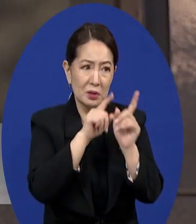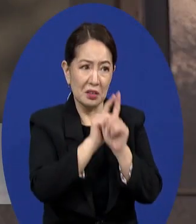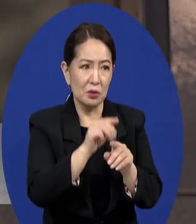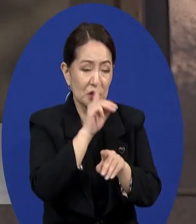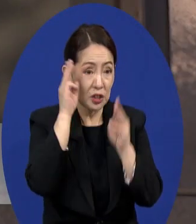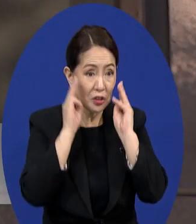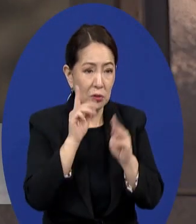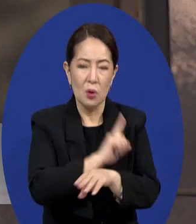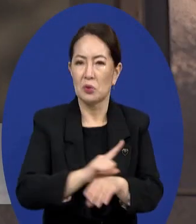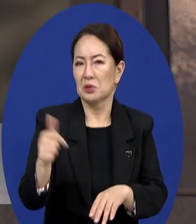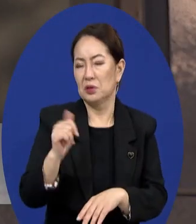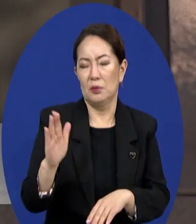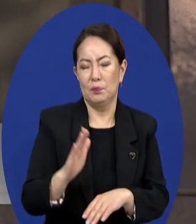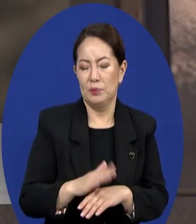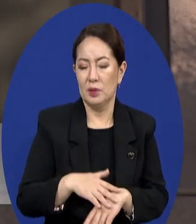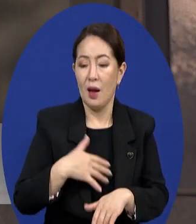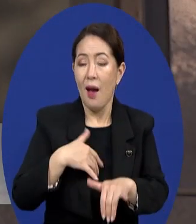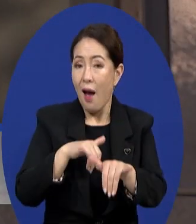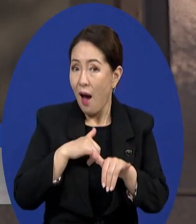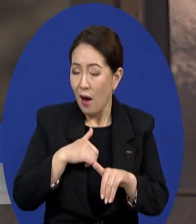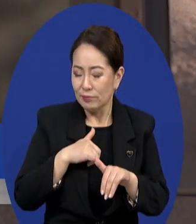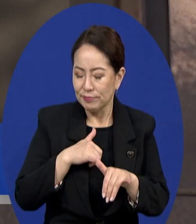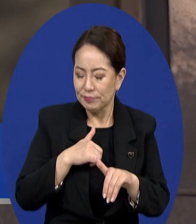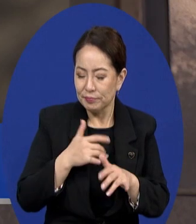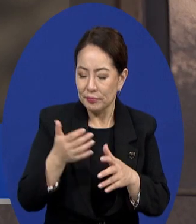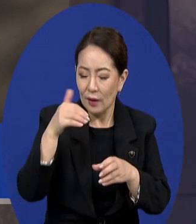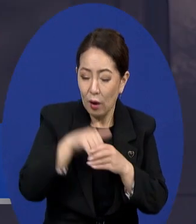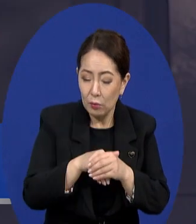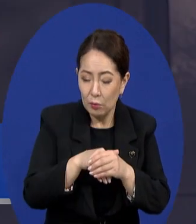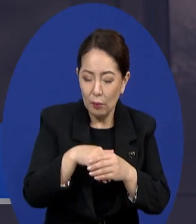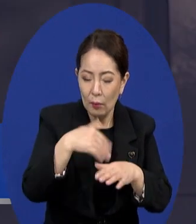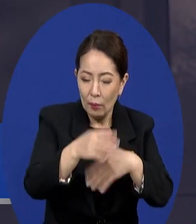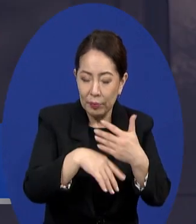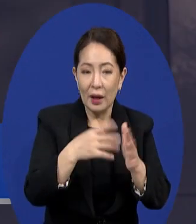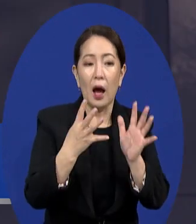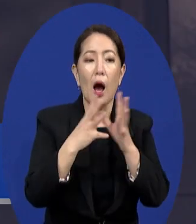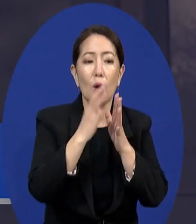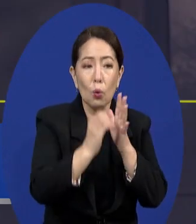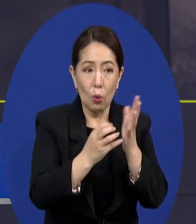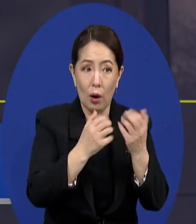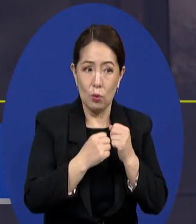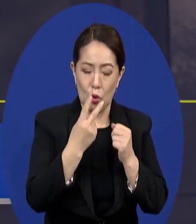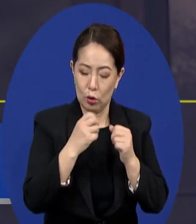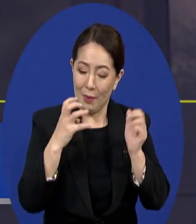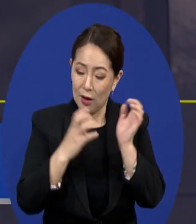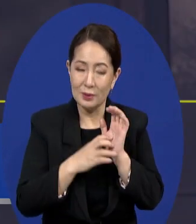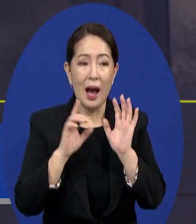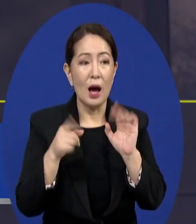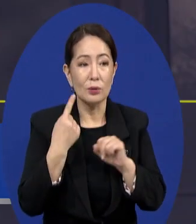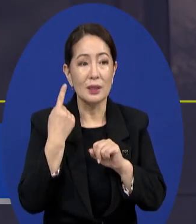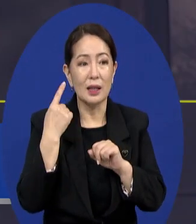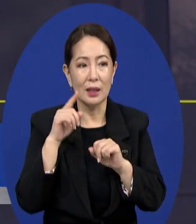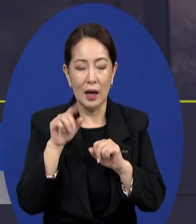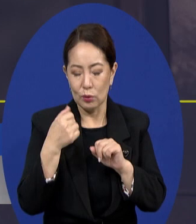улс авилгын улмаас учирсан хохирлынхоо дөнгөж 10% л боддоор багдуулж чаддаг. Тодорхойлбол 2019 онд 11.3 тэрбум